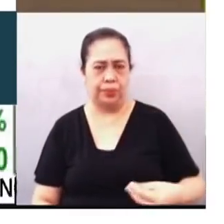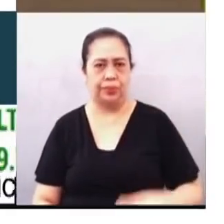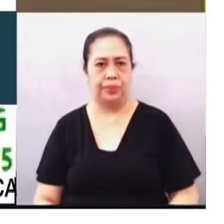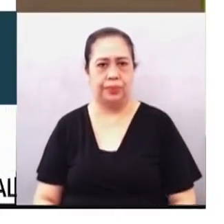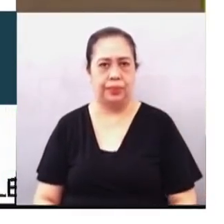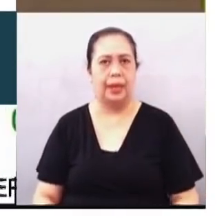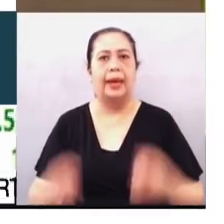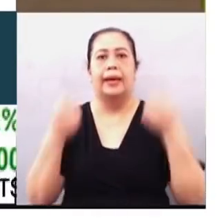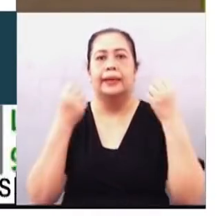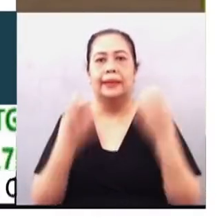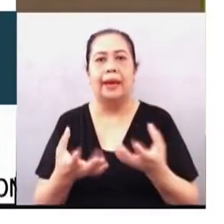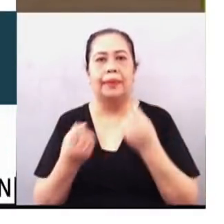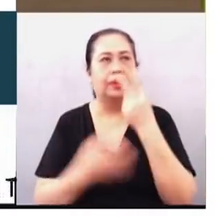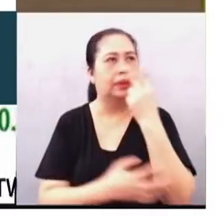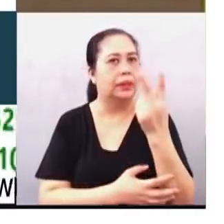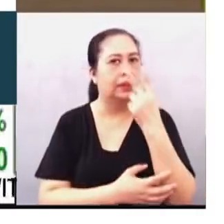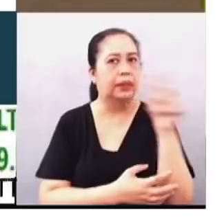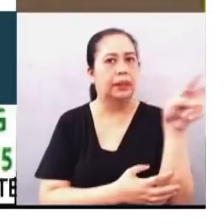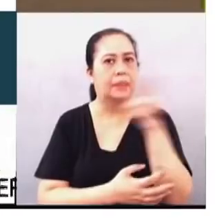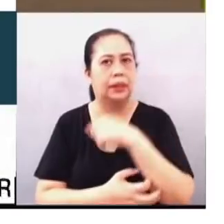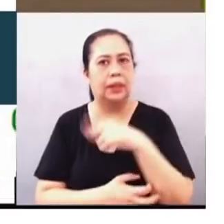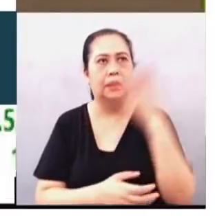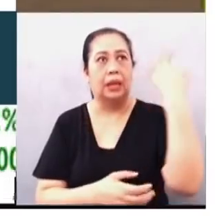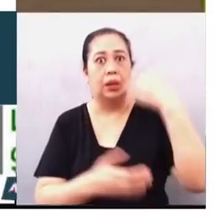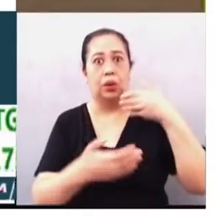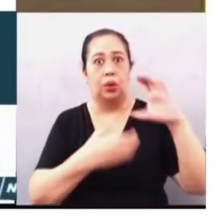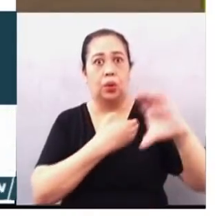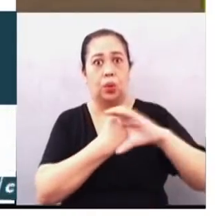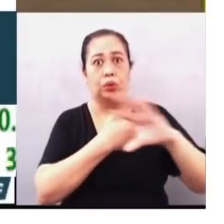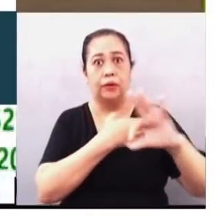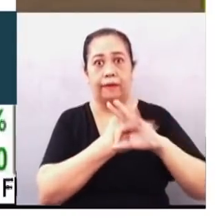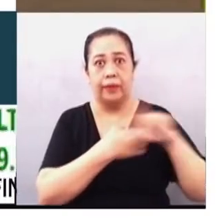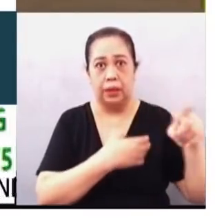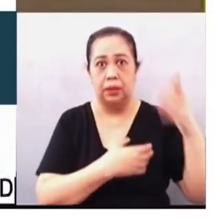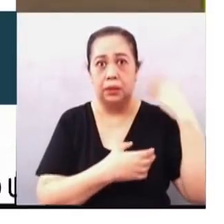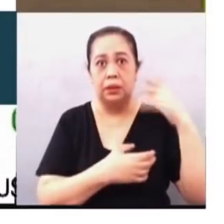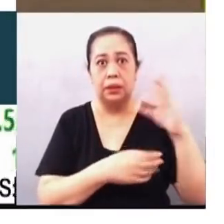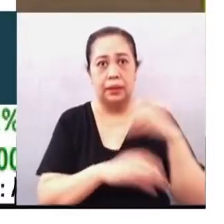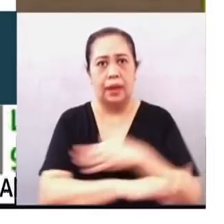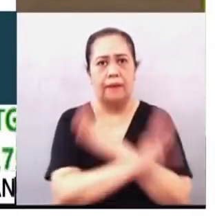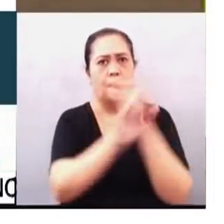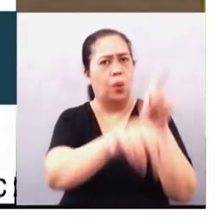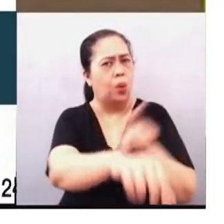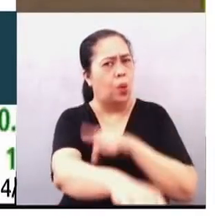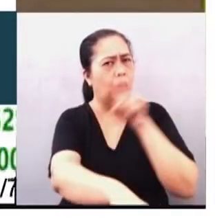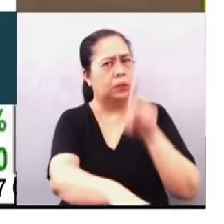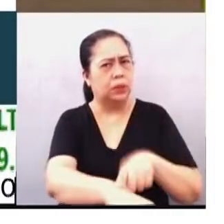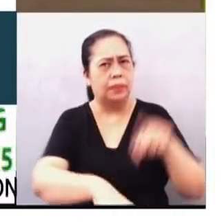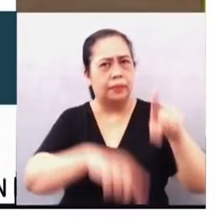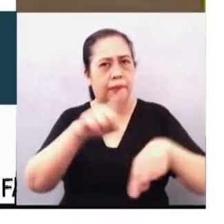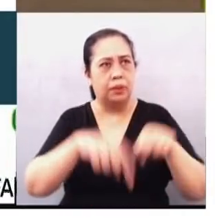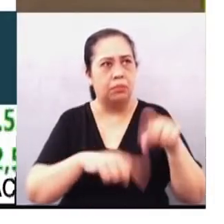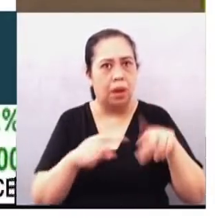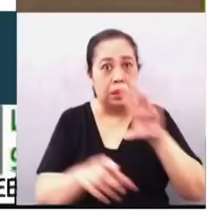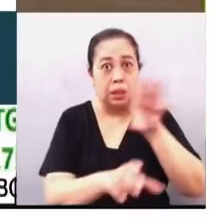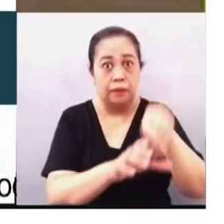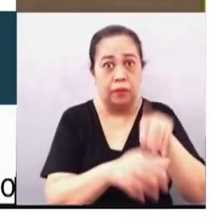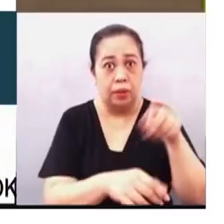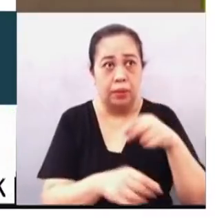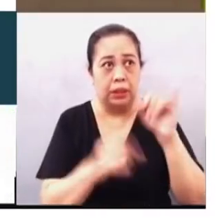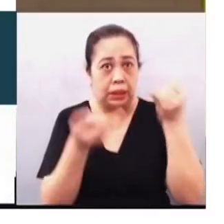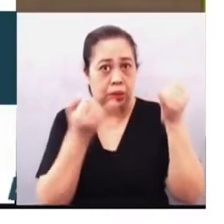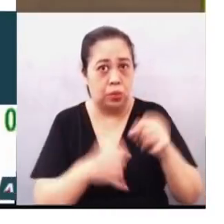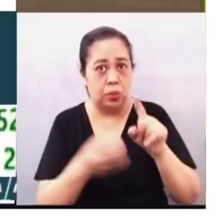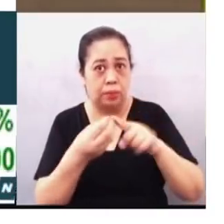ko na nakita na mga close friends niya doon sa Davao na matagal na niya kaibigan, pero pag na-involve ka sa mga issues about